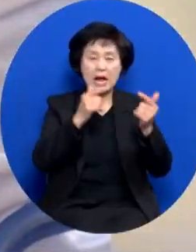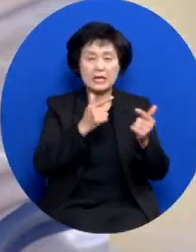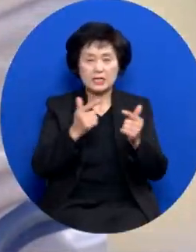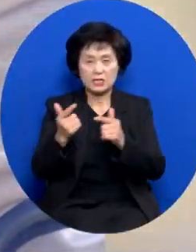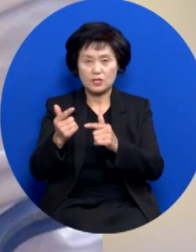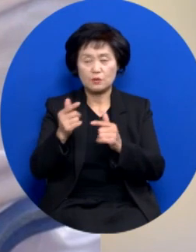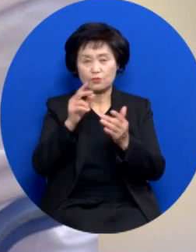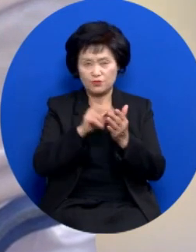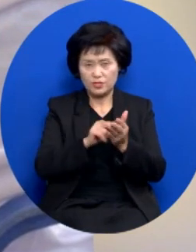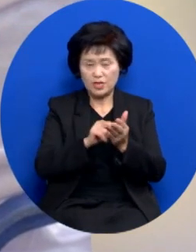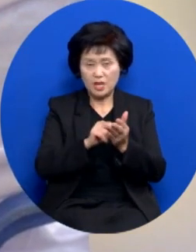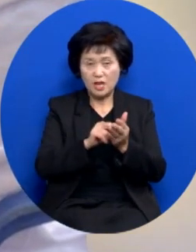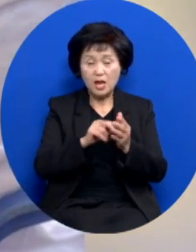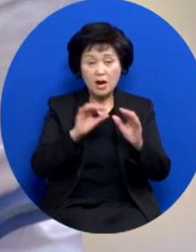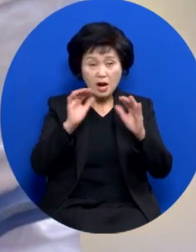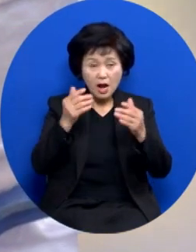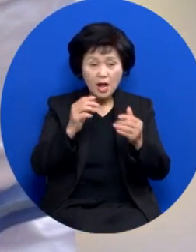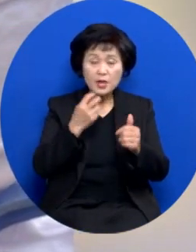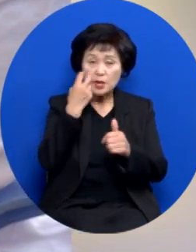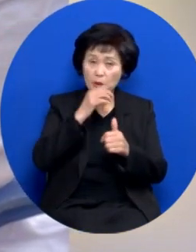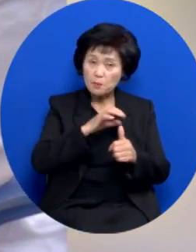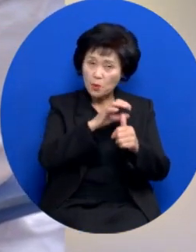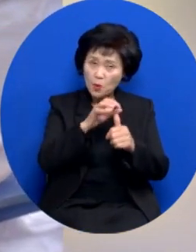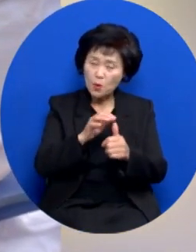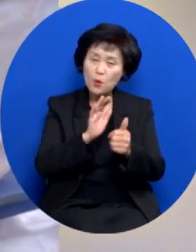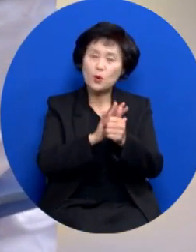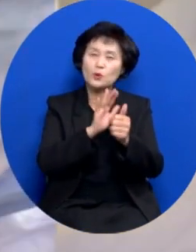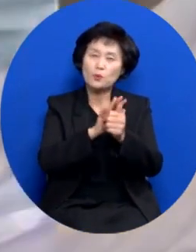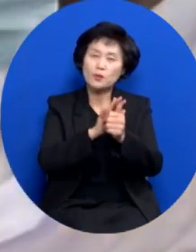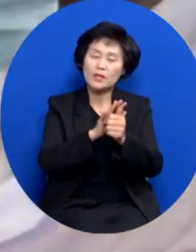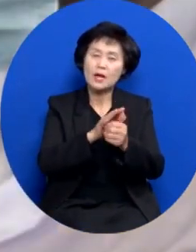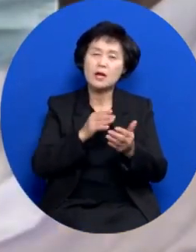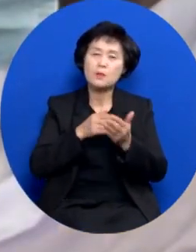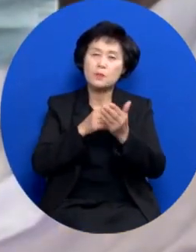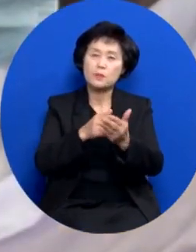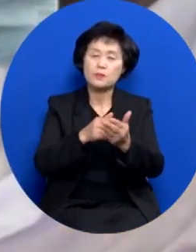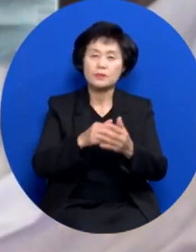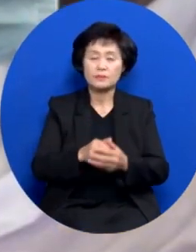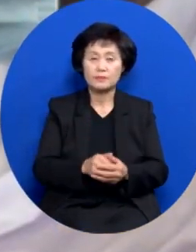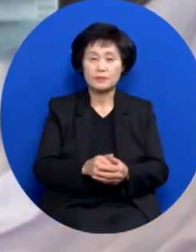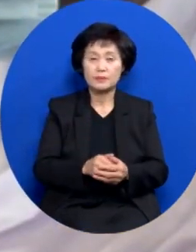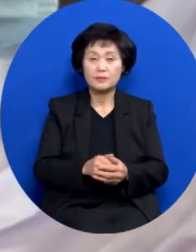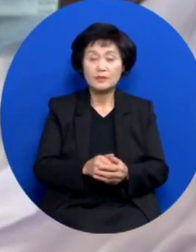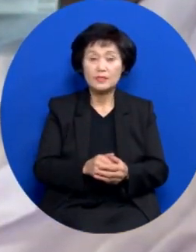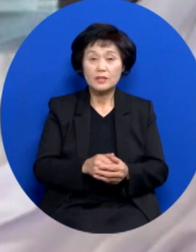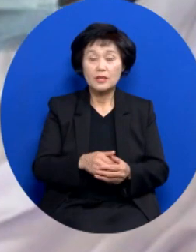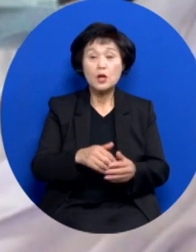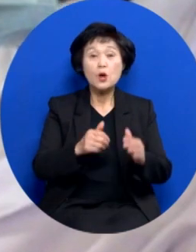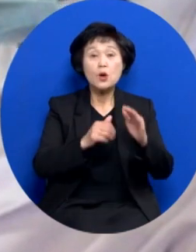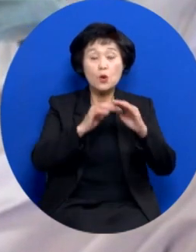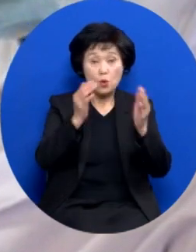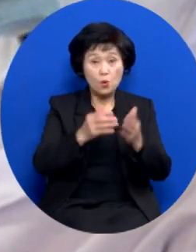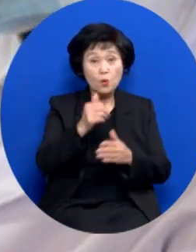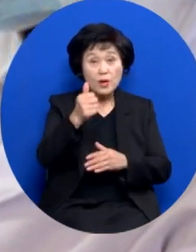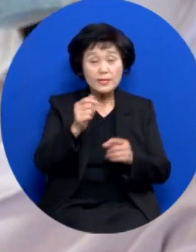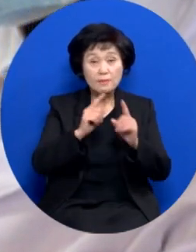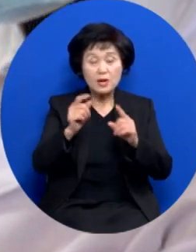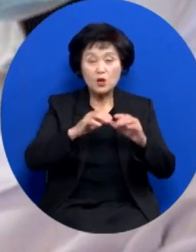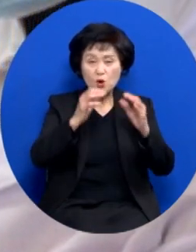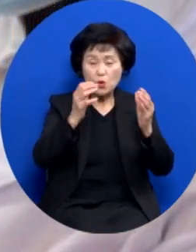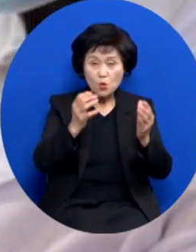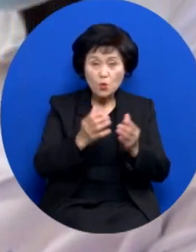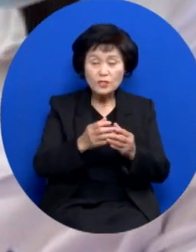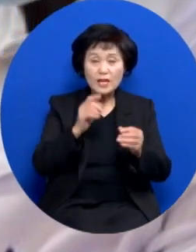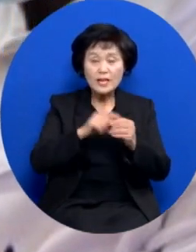아동보호 프로그램에 관한 지원 강화를 요청했습니다 한국 월드비전 조명환 회장은 국제적